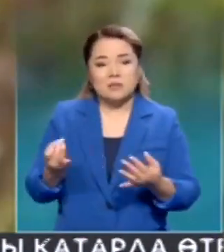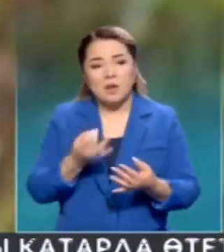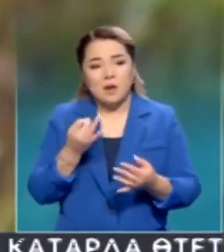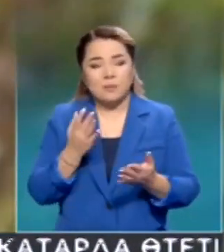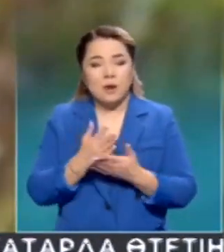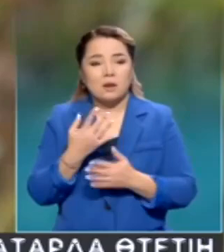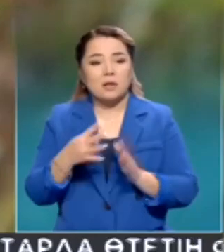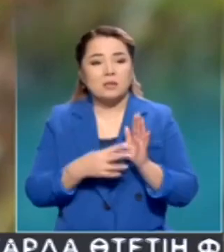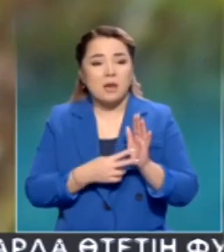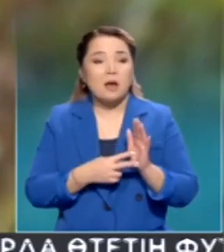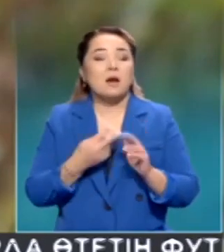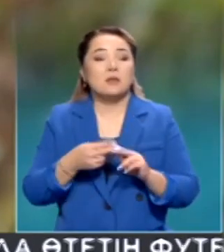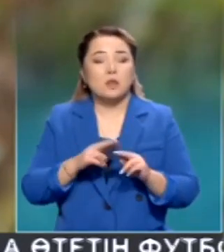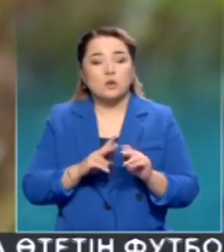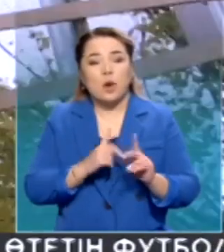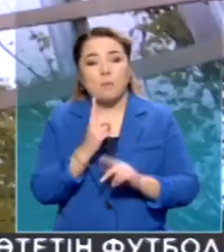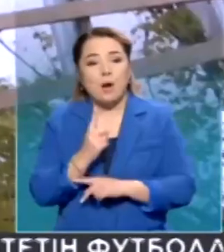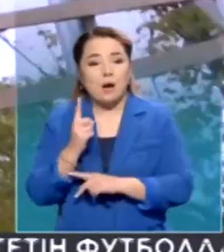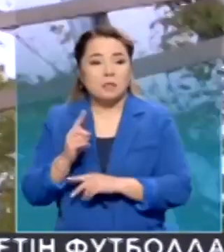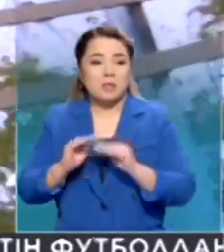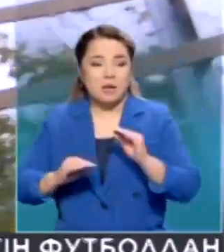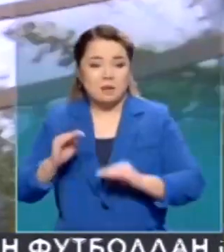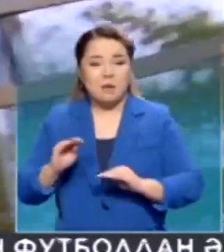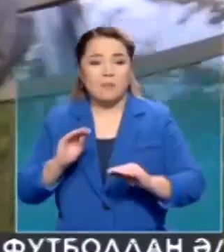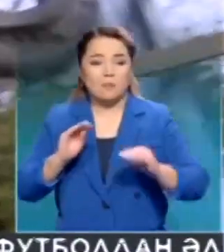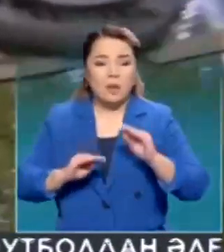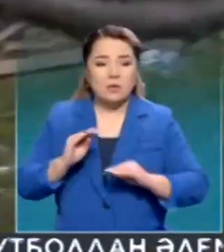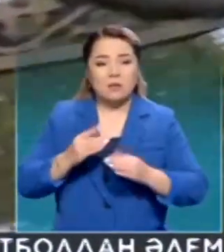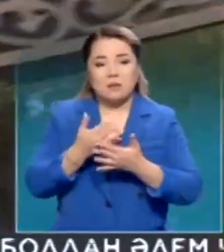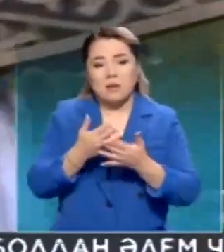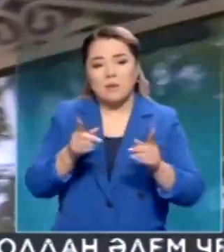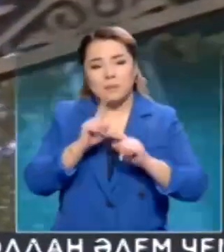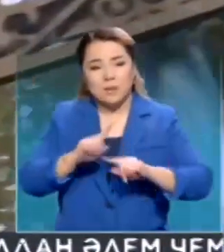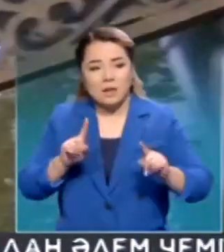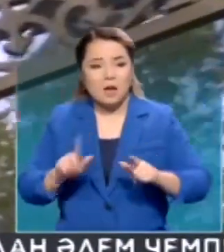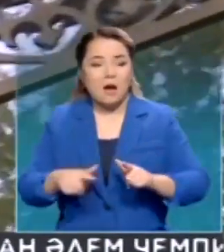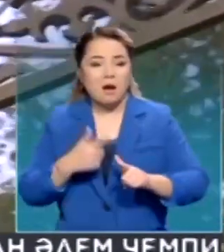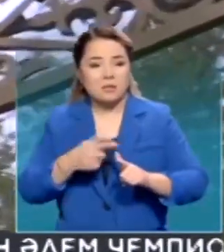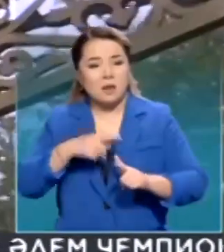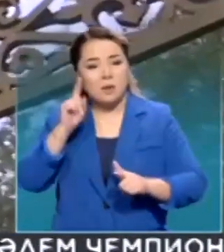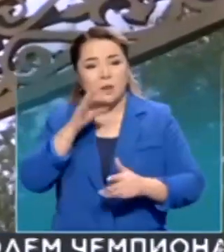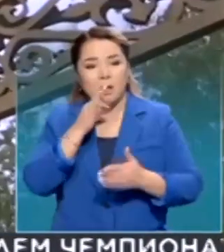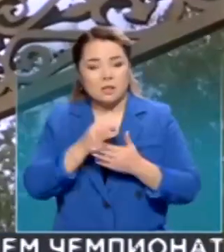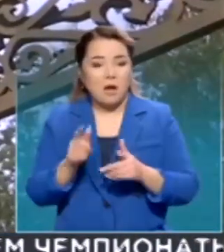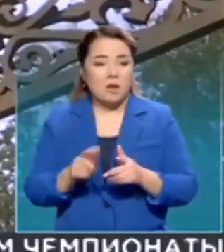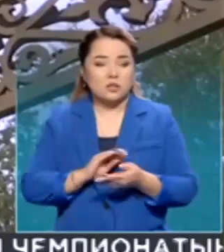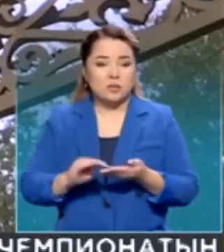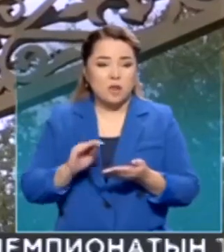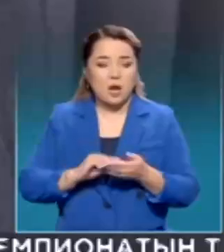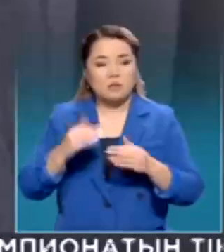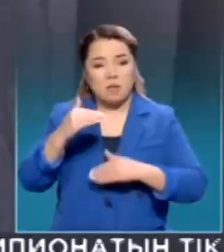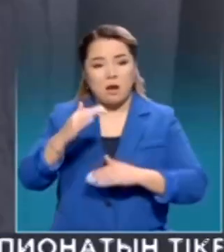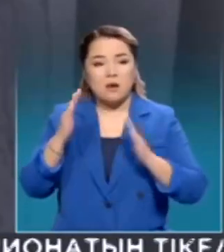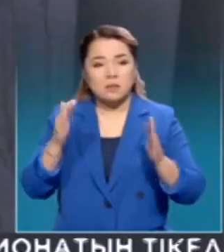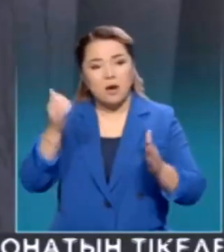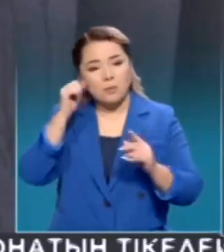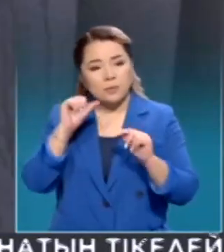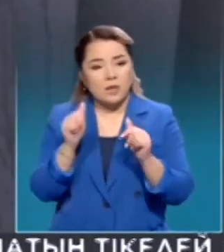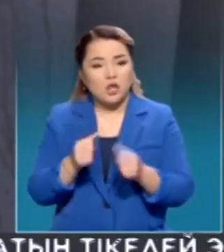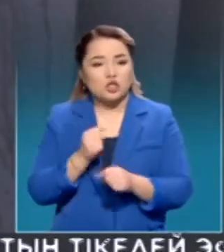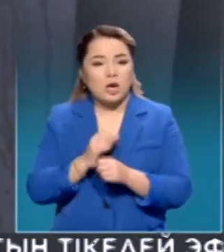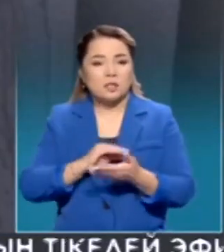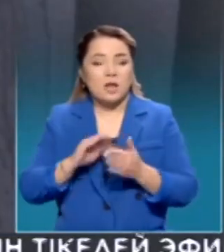баған бар. Оған түрлі тақырыптағы композициялар мен елеулі тұлғалардың есімі жазылған ескерткіш тақта орнатылған. Демалыс